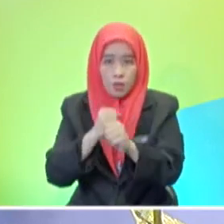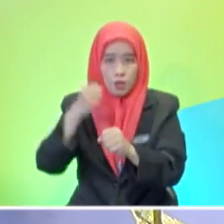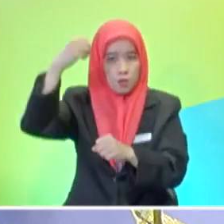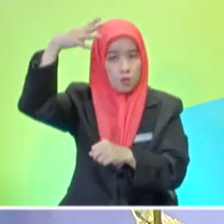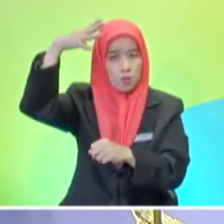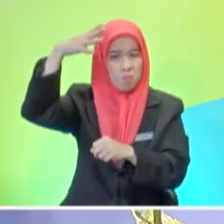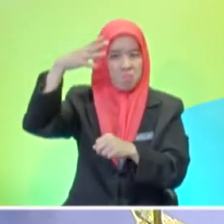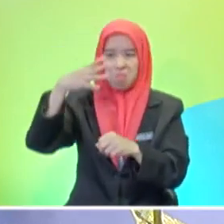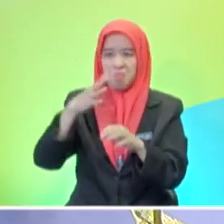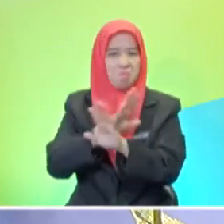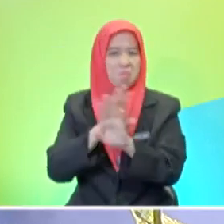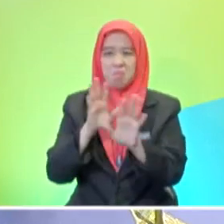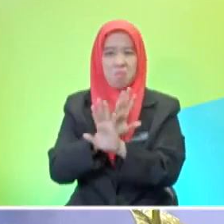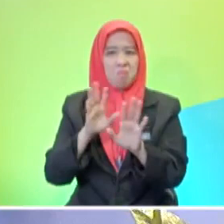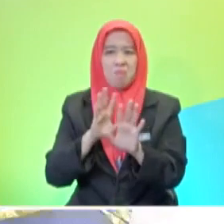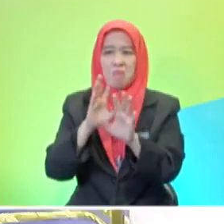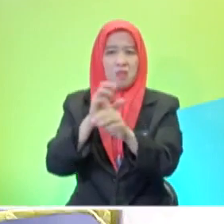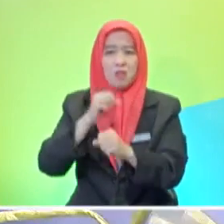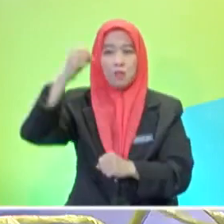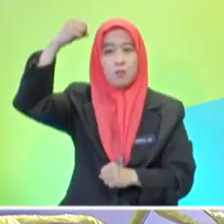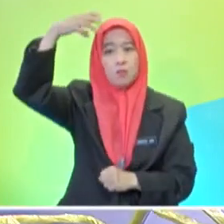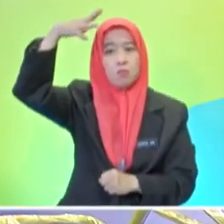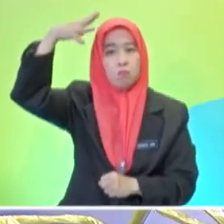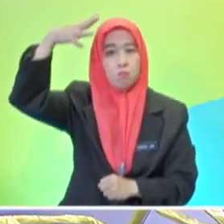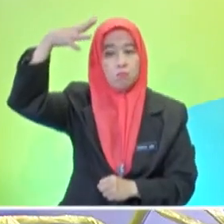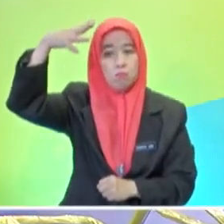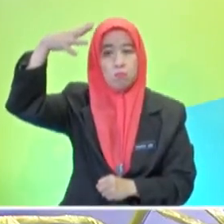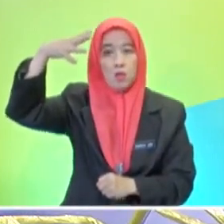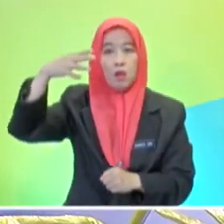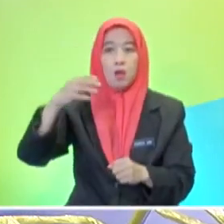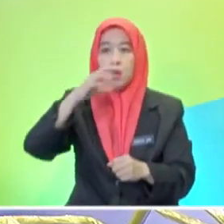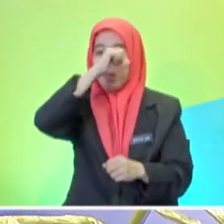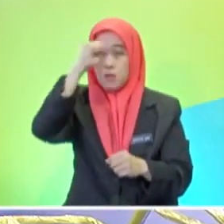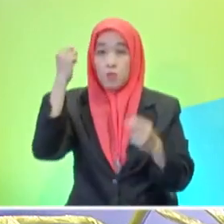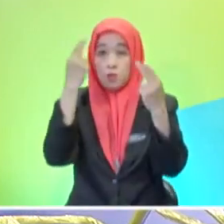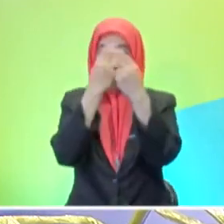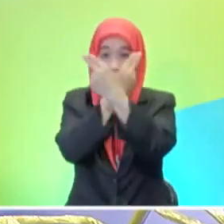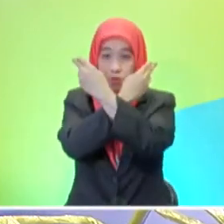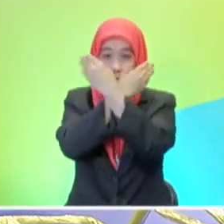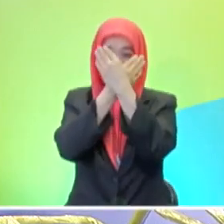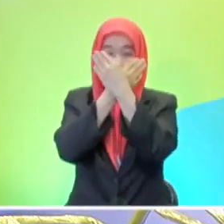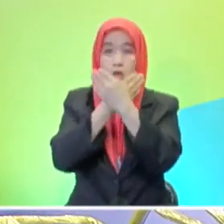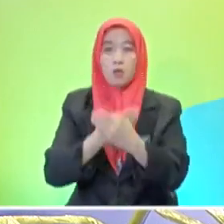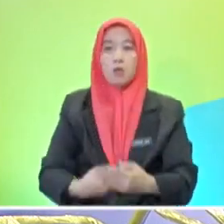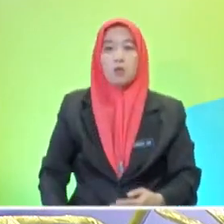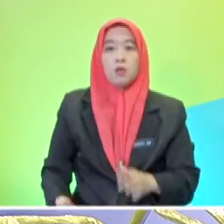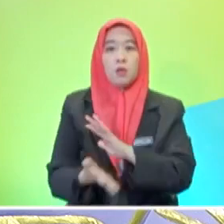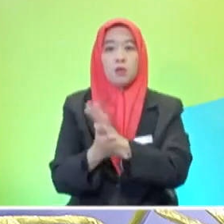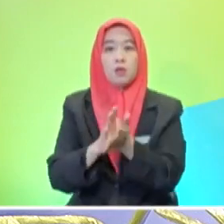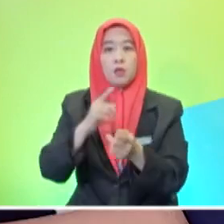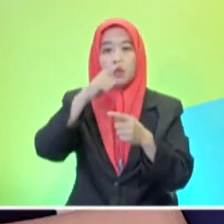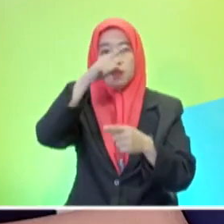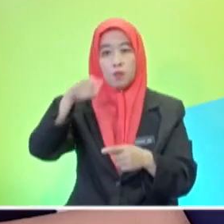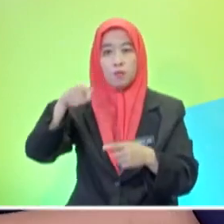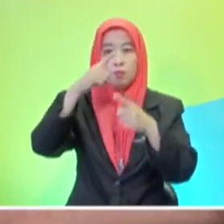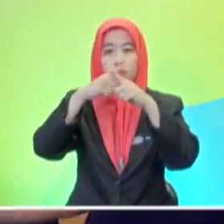tak dapat je, cikgu. Hah? Tak dapat je, cikgu, sebab terhalang. Betul. Jadi saya akan pangkah di sini. Bagus,